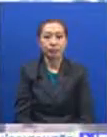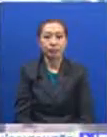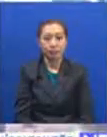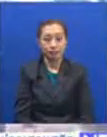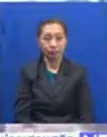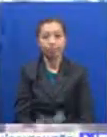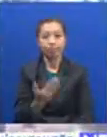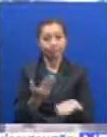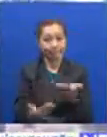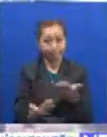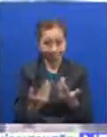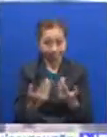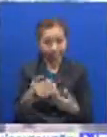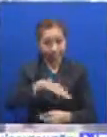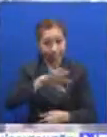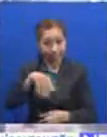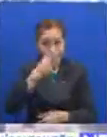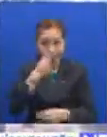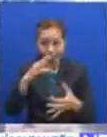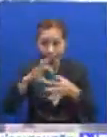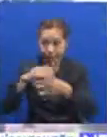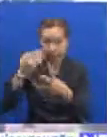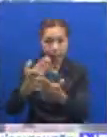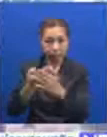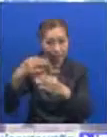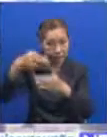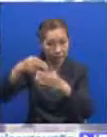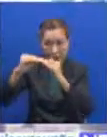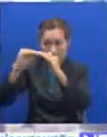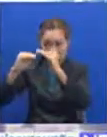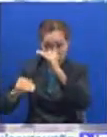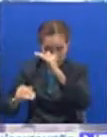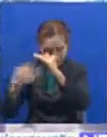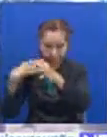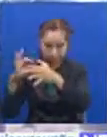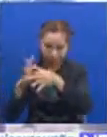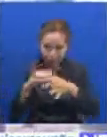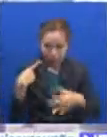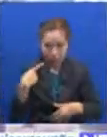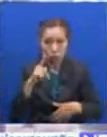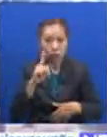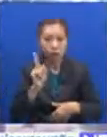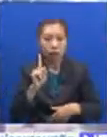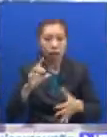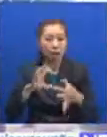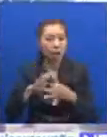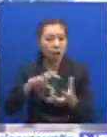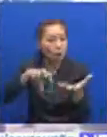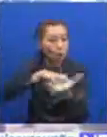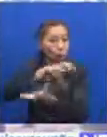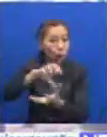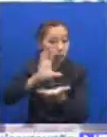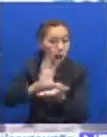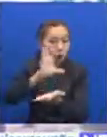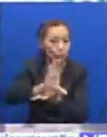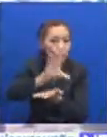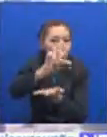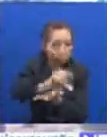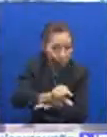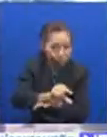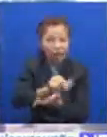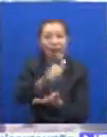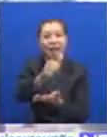อย่างไรก็ตามนะคะคุณผู้ชมราคาน้ำมันที่ปรับตัวลดลงก็ส่งผลดีต่อต้นทุนการผลิตราคาสินค้าค่ะกระทรวง